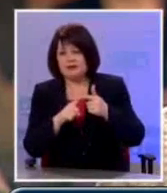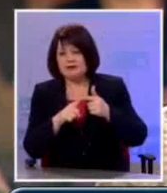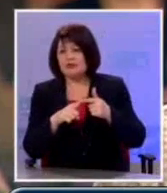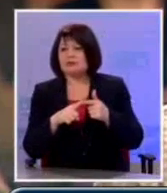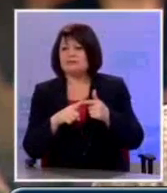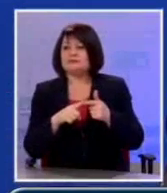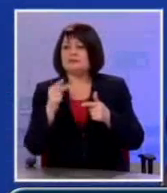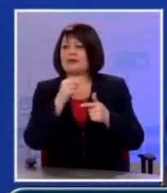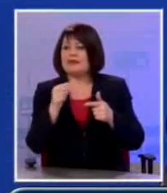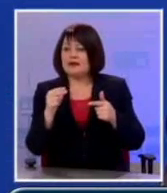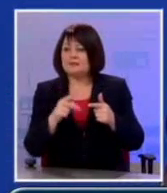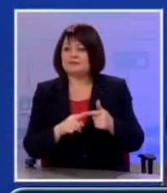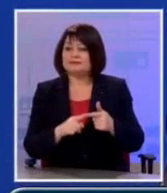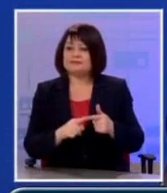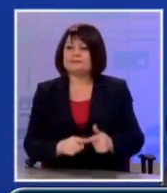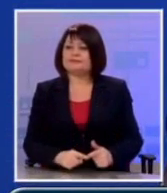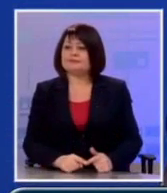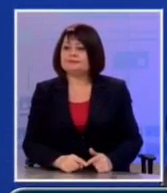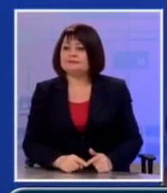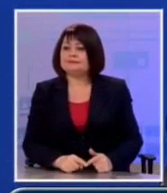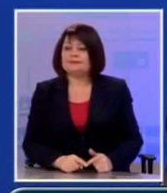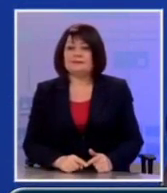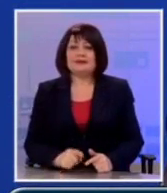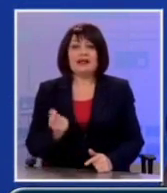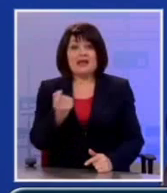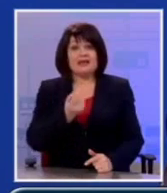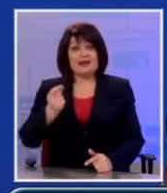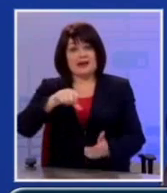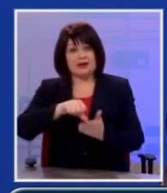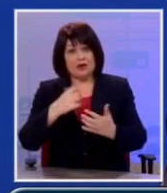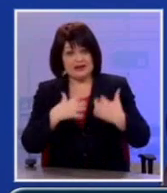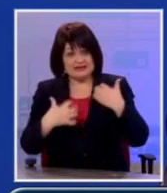θέμα. Το πρακτορείο δηλαδή ανησυχεί μήπως εξετάσουμε